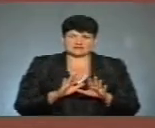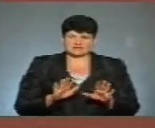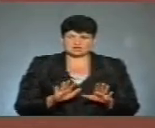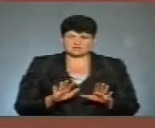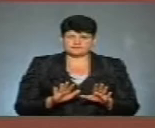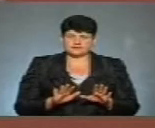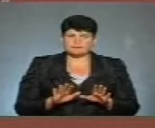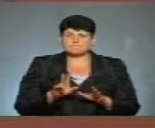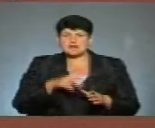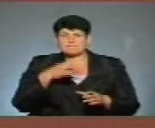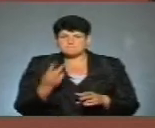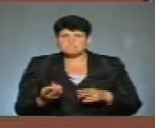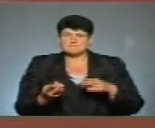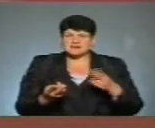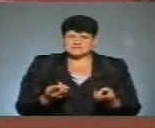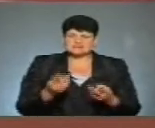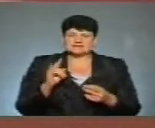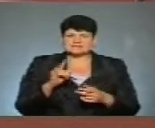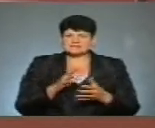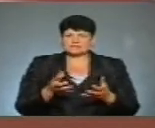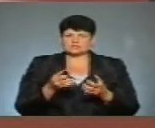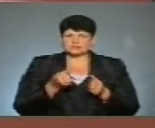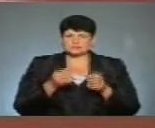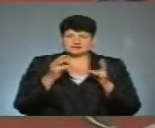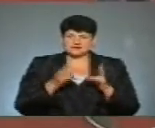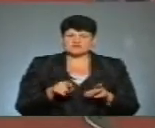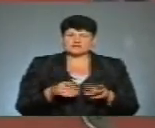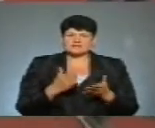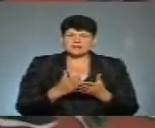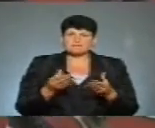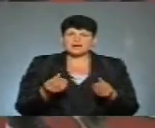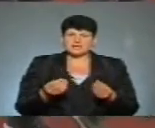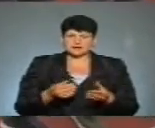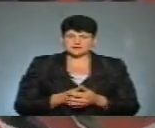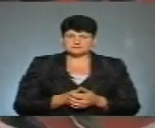Тобто при падінні дитина не отримає травми, бо він є м'який.